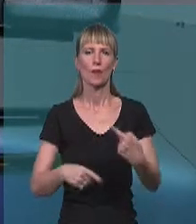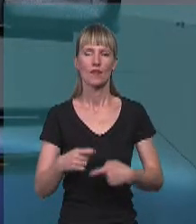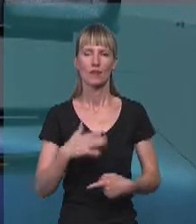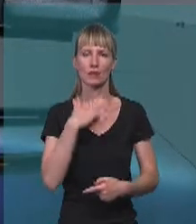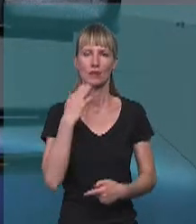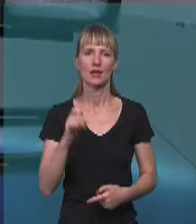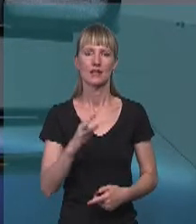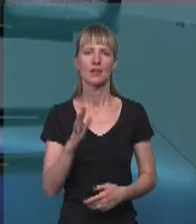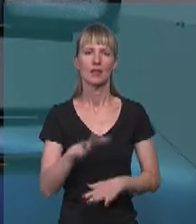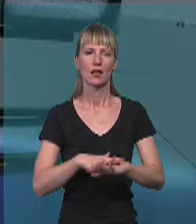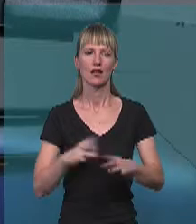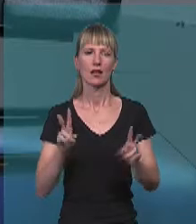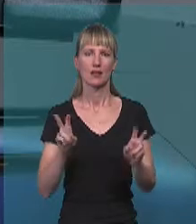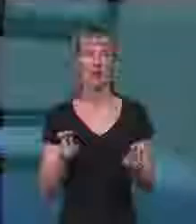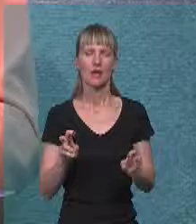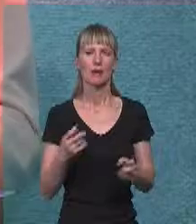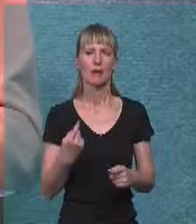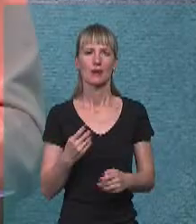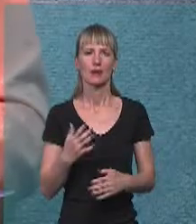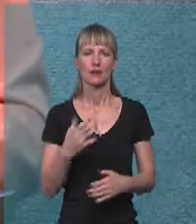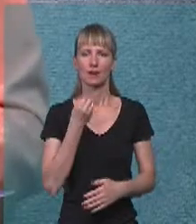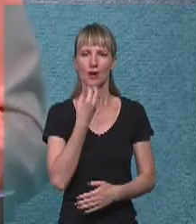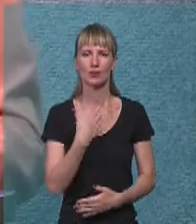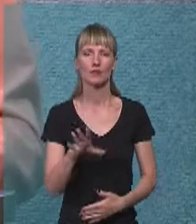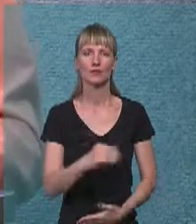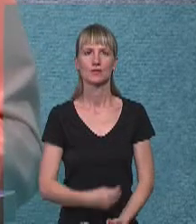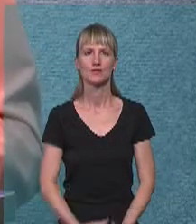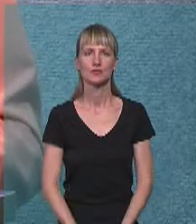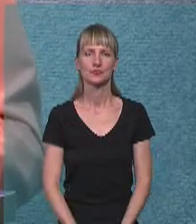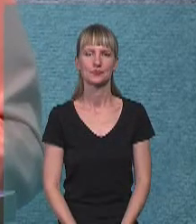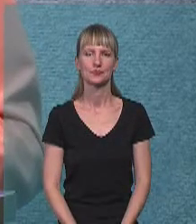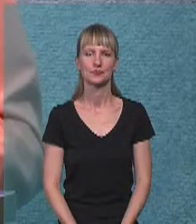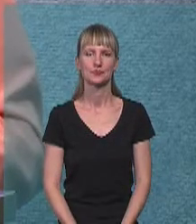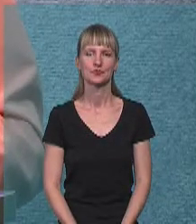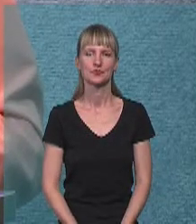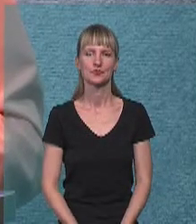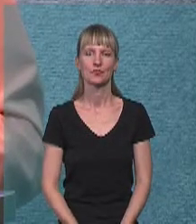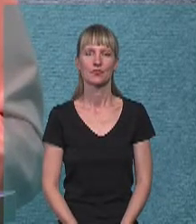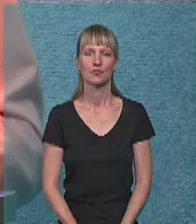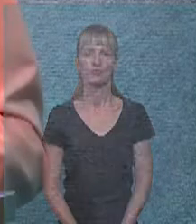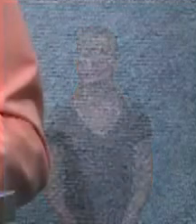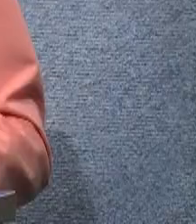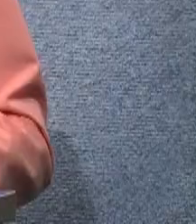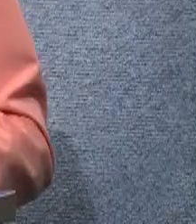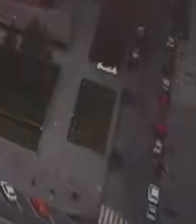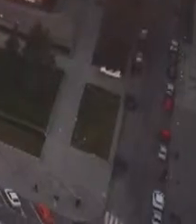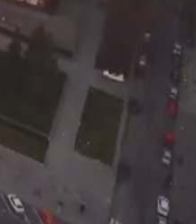неодноразово на Суспільному до цієї теми. На все добре. Дякую, до побачення. До побачення.